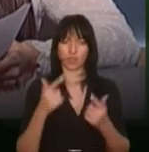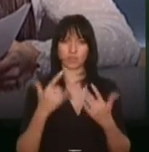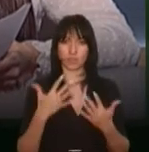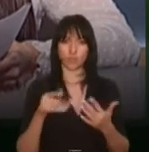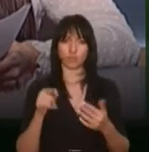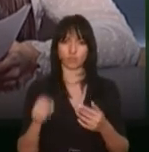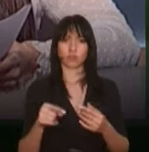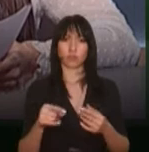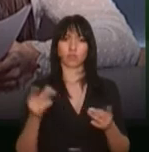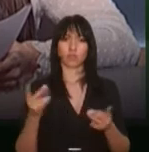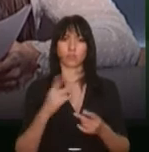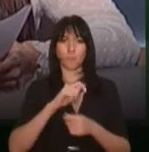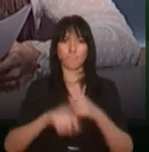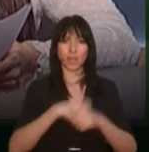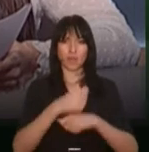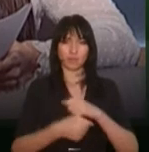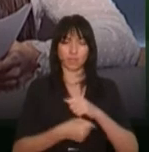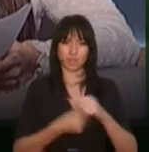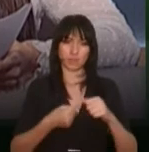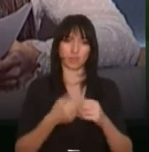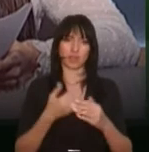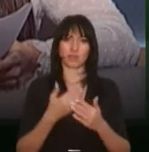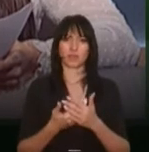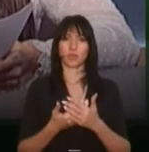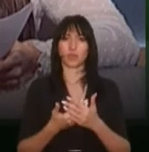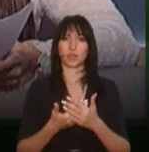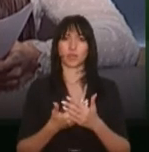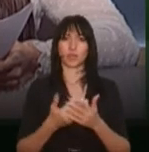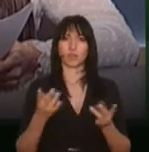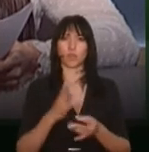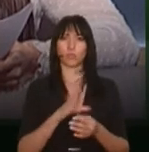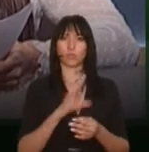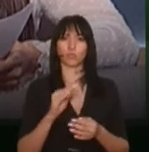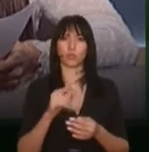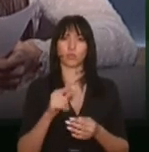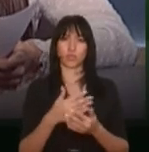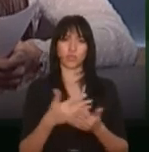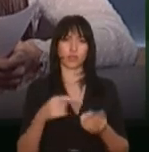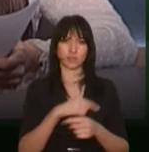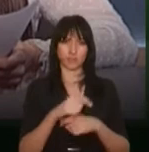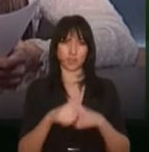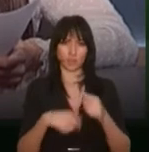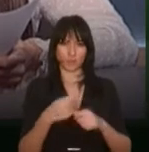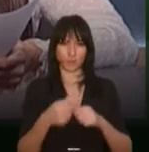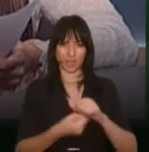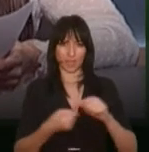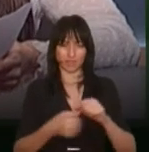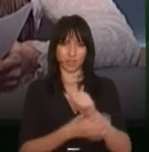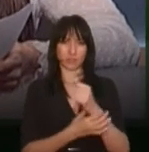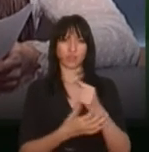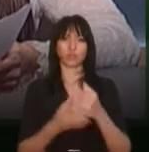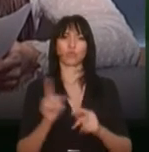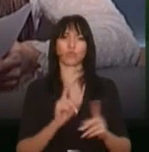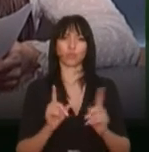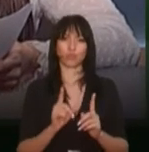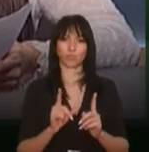бути прив'язочні матеріали, мають бути антисептики, мають бути обезболюючі. Якщо, це, якщо